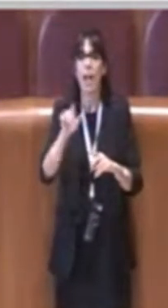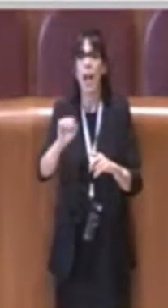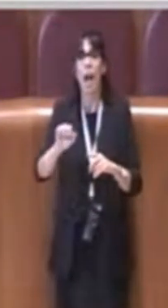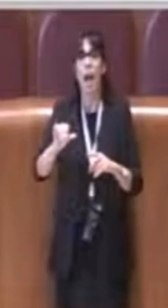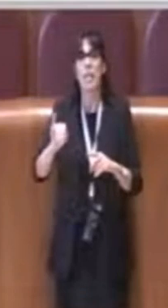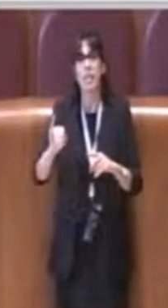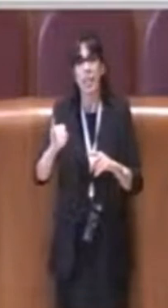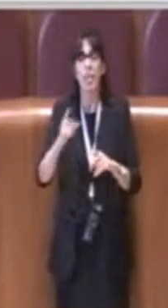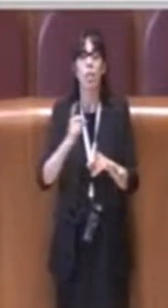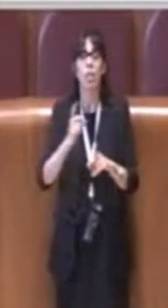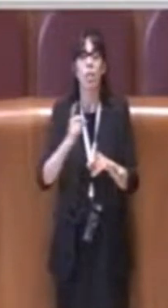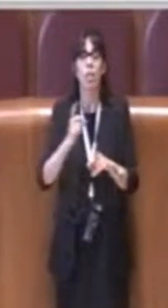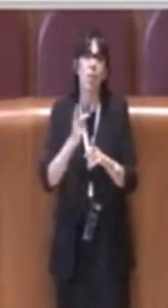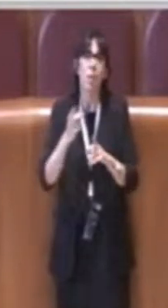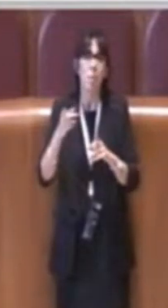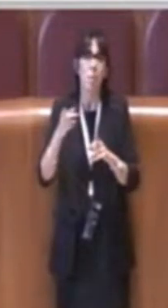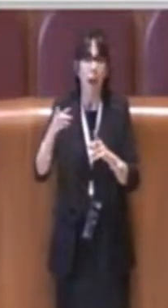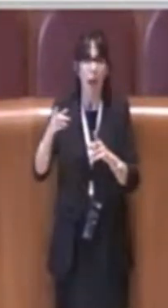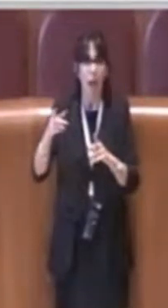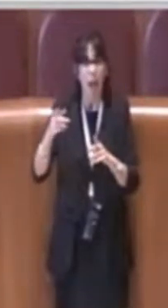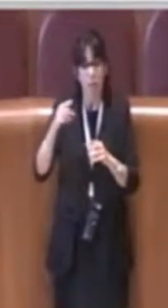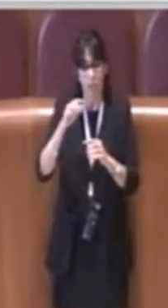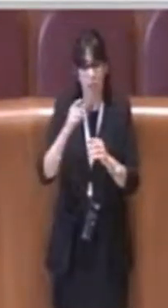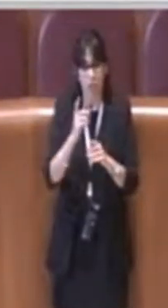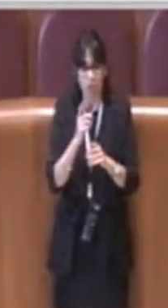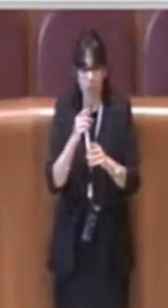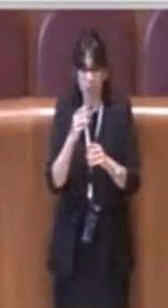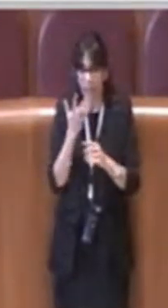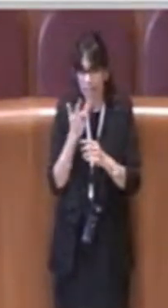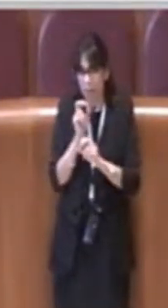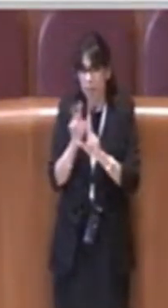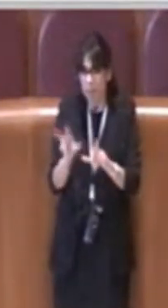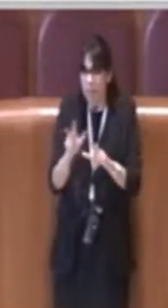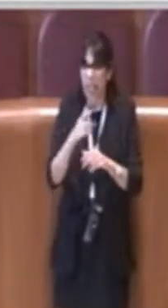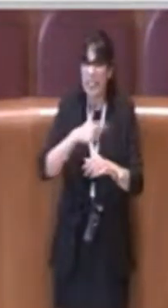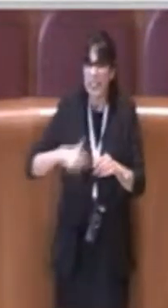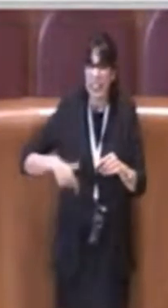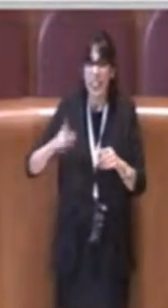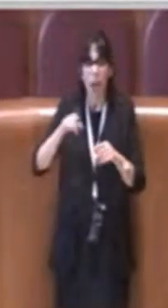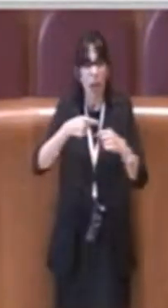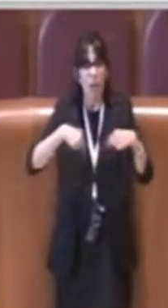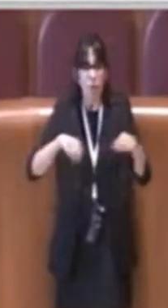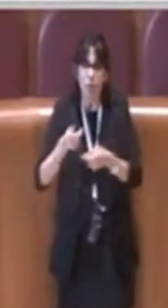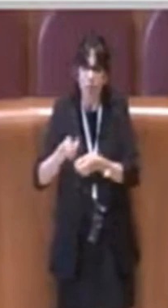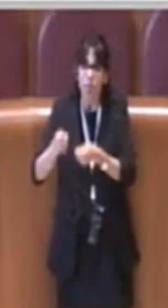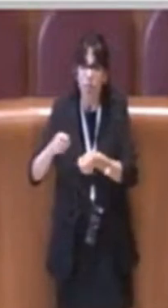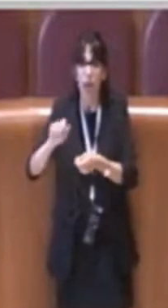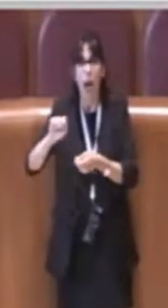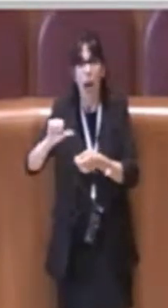il sindaco e la giunta, affinché sollecitano l'ASI a individuare al più presto, prima